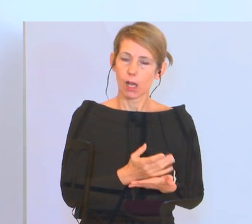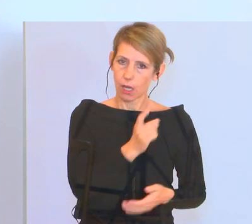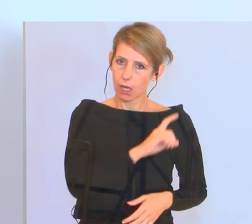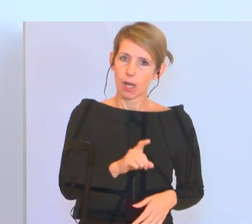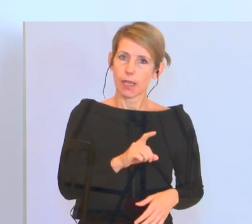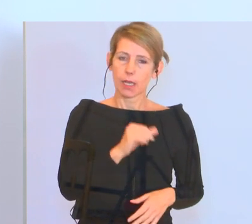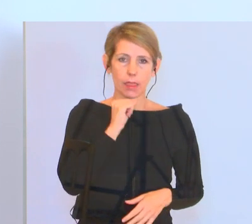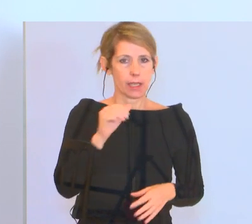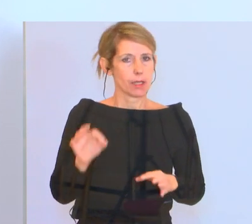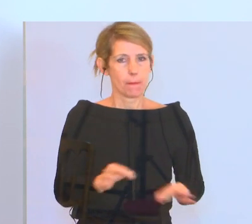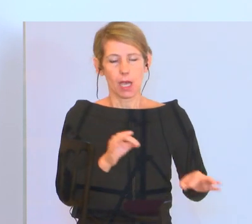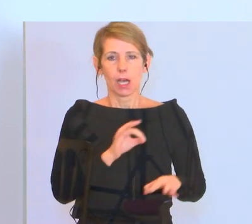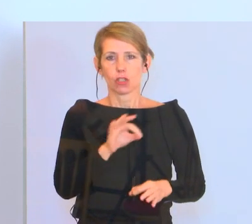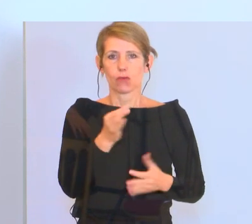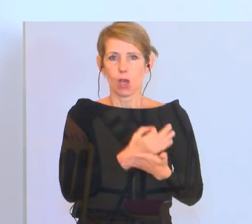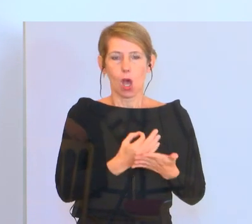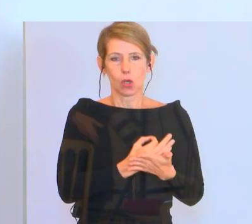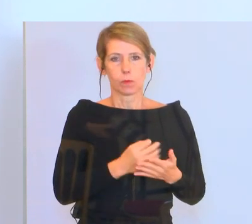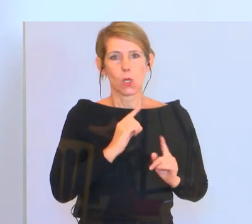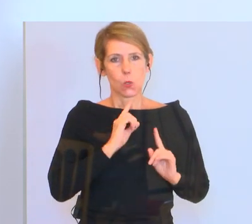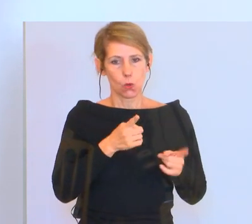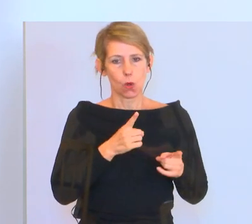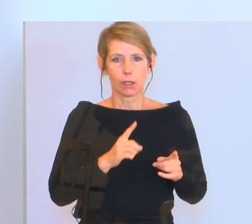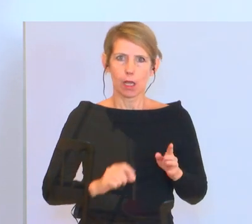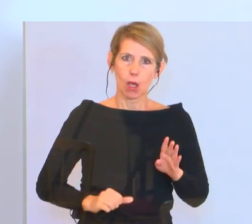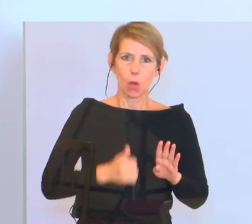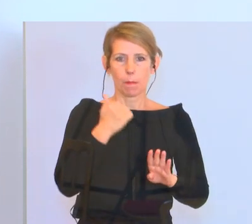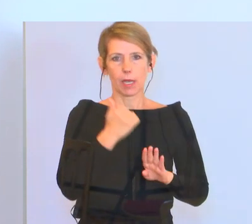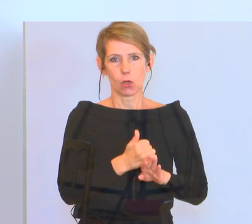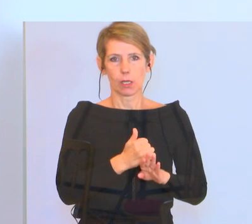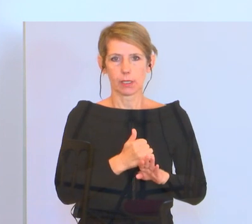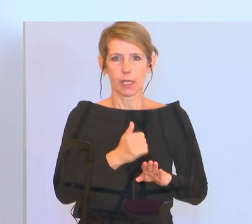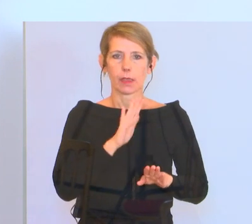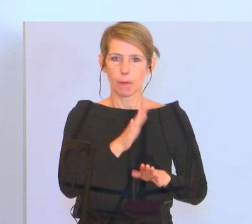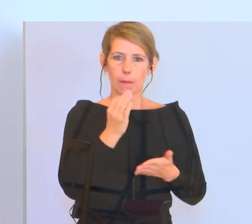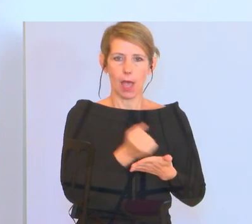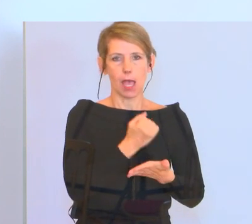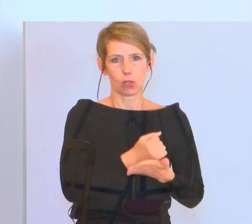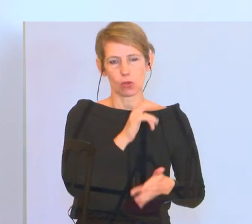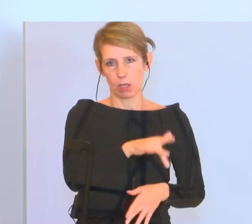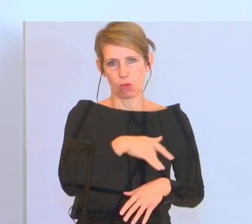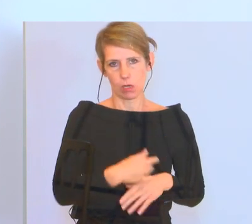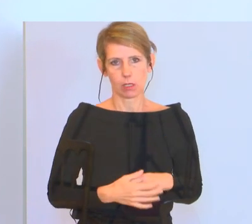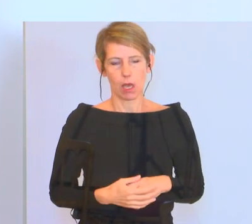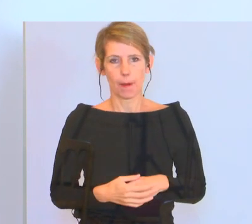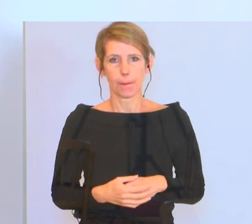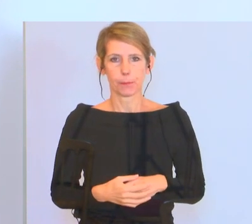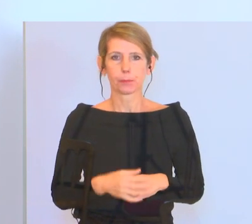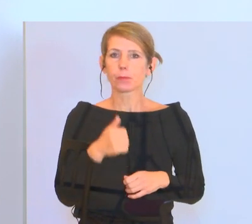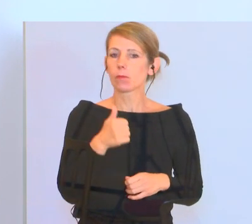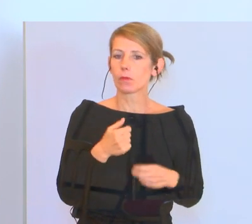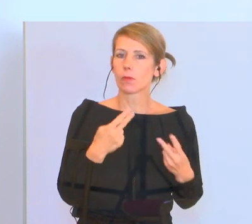noch nicht bereit für eine Ausbildung sind, sollte höchste Priorität in unseren Anstrengungen bekommen. Eines unserer